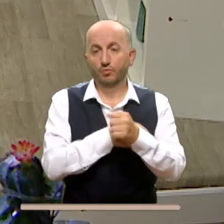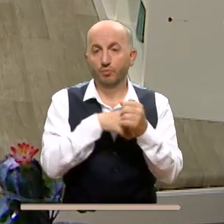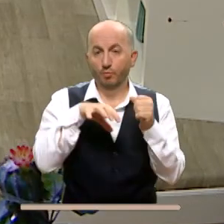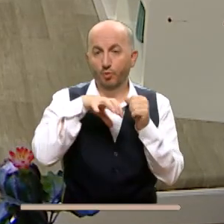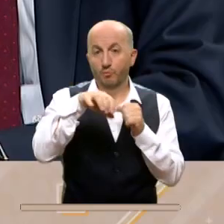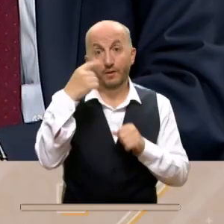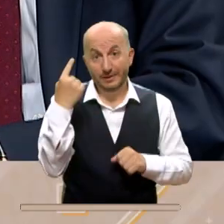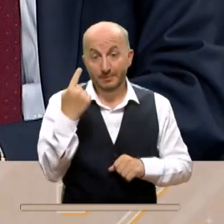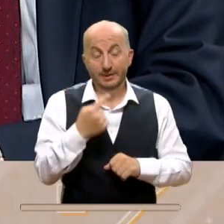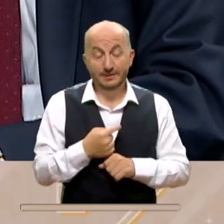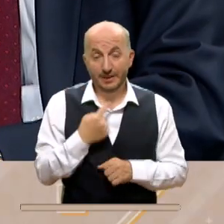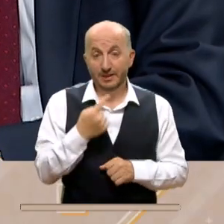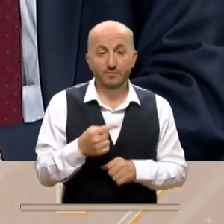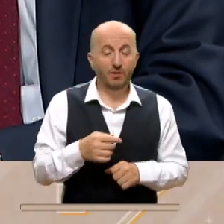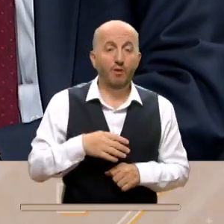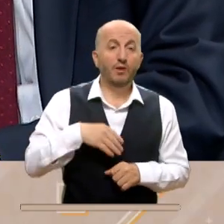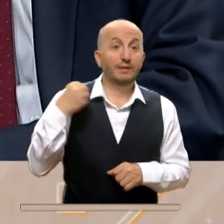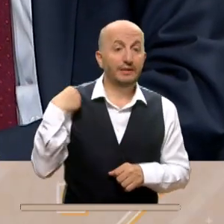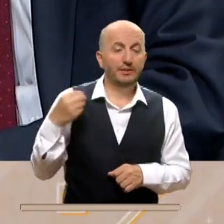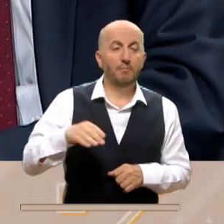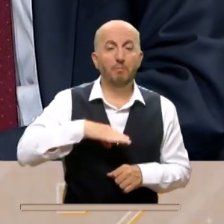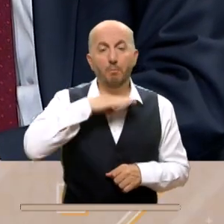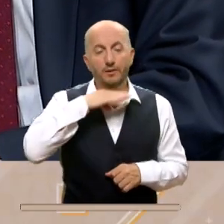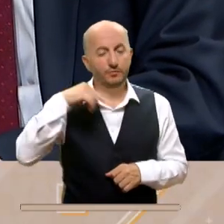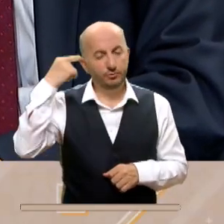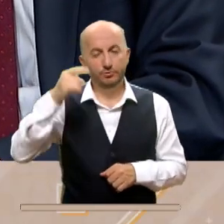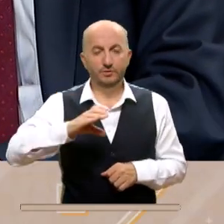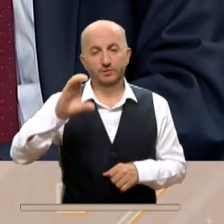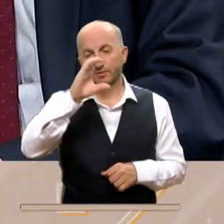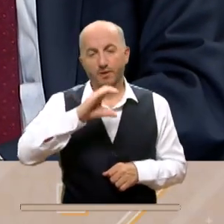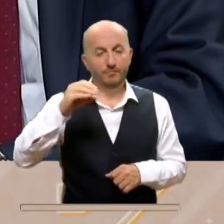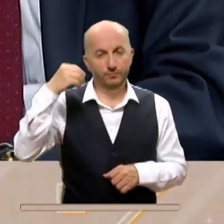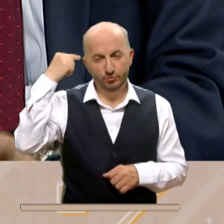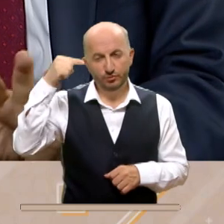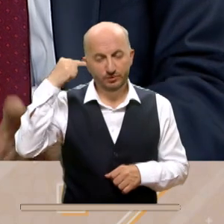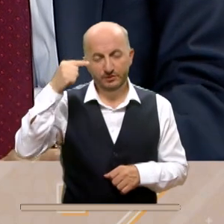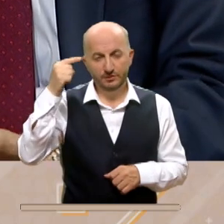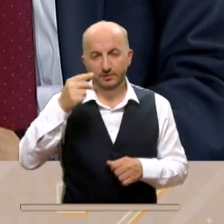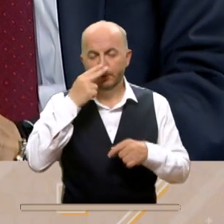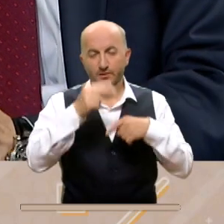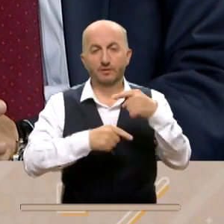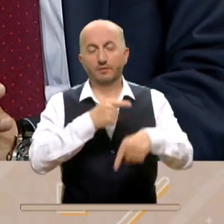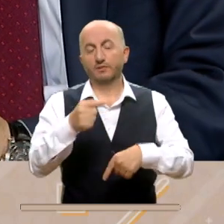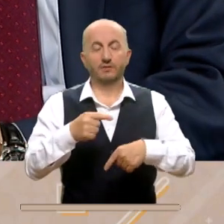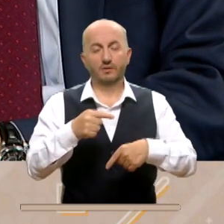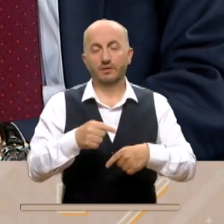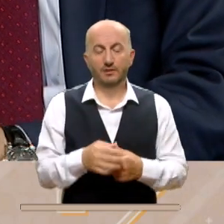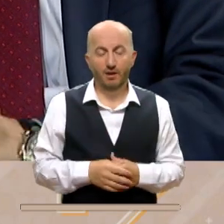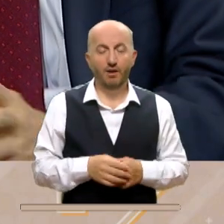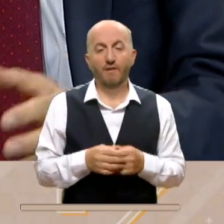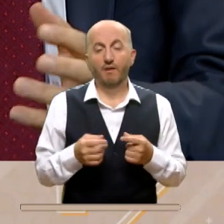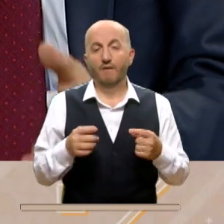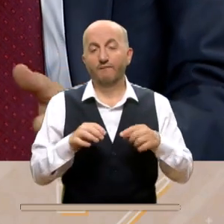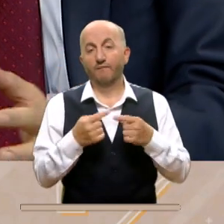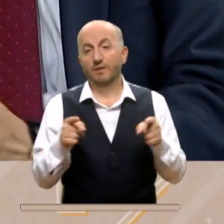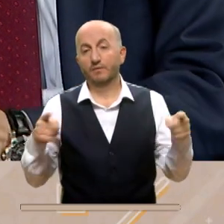diyebilirim. Modern Batı düşüncesi ve İslam düşüncesi geleneklerini özgün orijinal dilleriyle ayrı ayrı